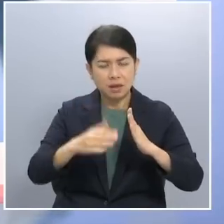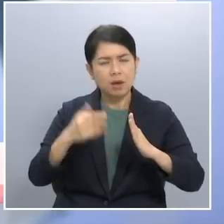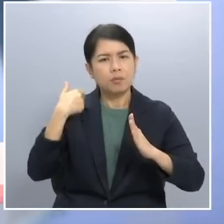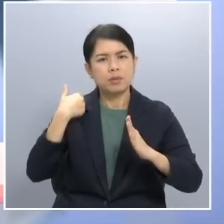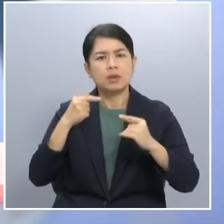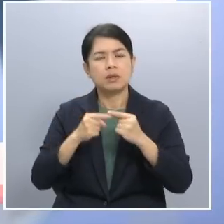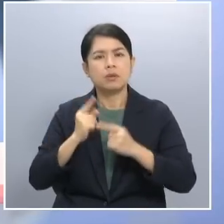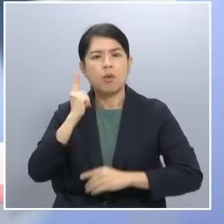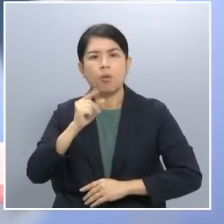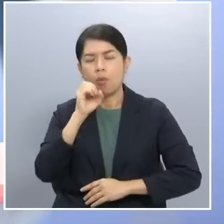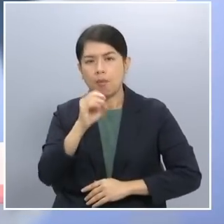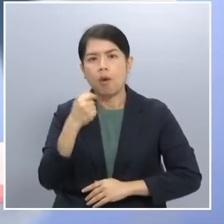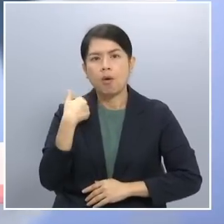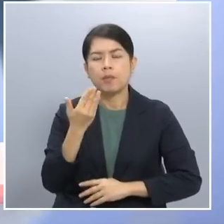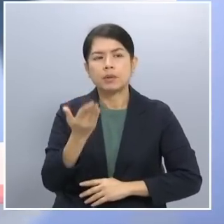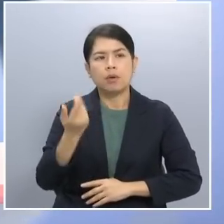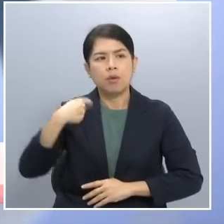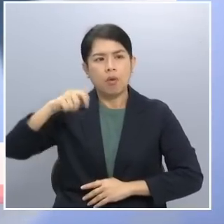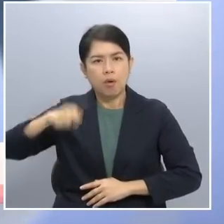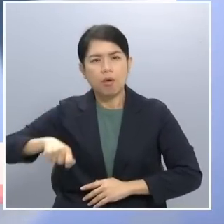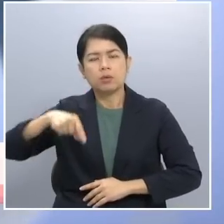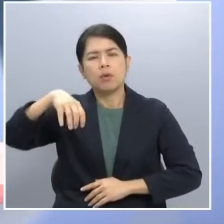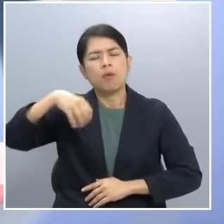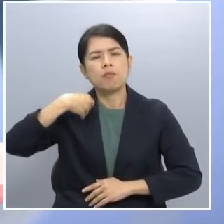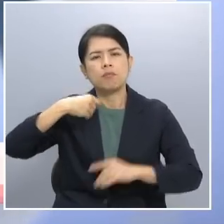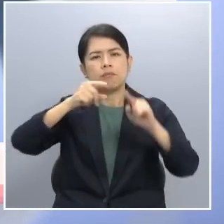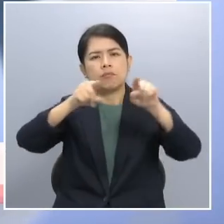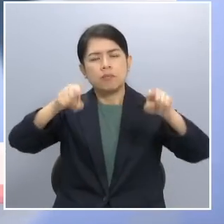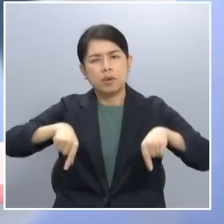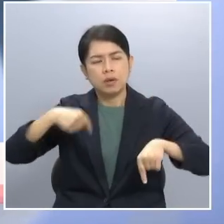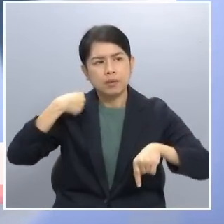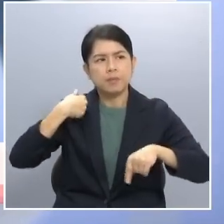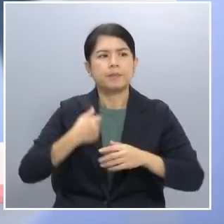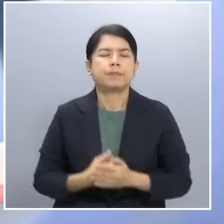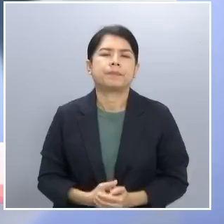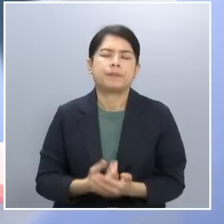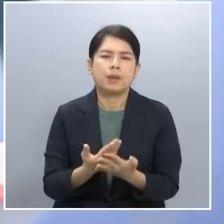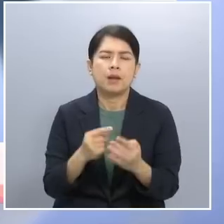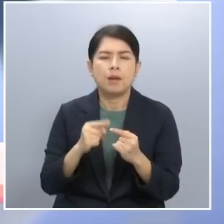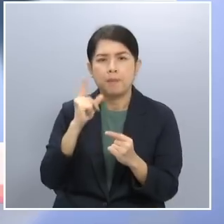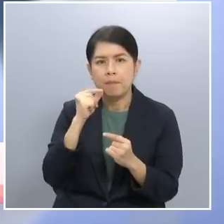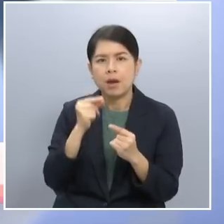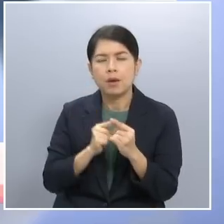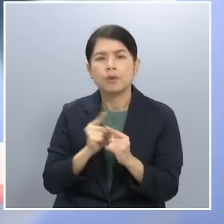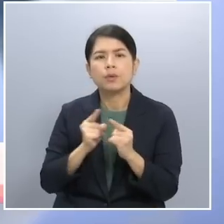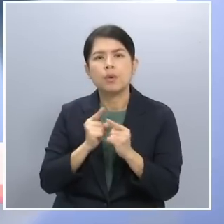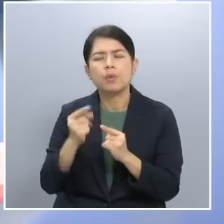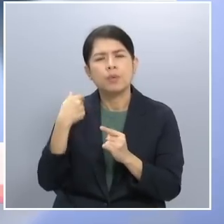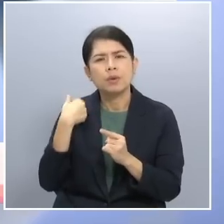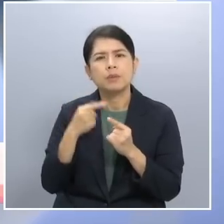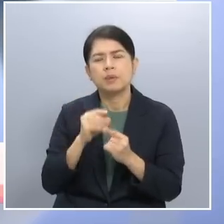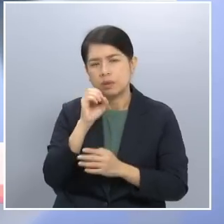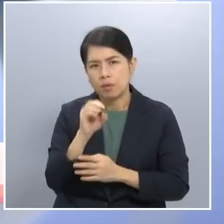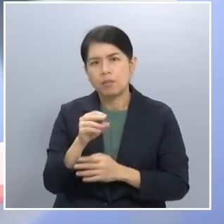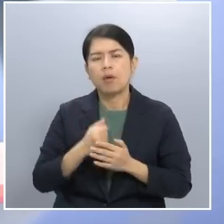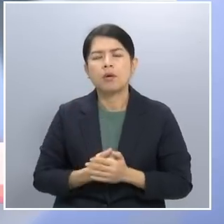ออกพอให้ออกปุ๊บมันก็เป็นอย่างเงี้ยค่ะพี่ทั้งที่ยื่นเงินบอกเออไม่มีเงินเอาออกใช่ไหมอยู่ให้เงินค่าขนย้ายนะไม่มีบ้านอยู่ใช่ไหมอยู่หาที่เช่าให้